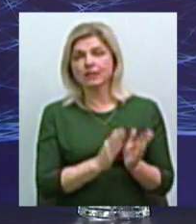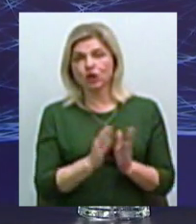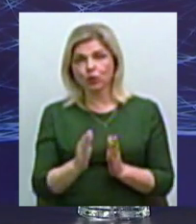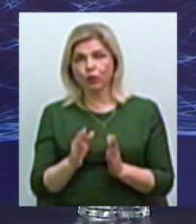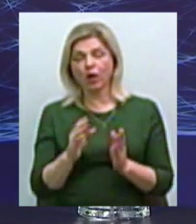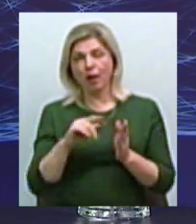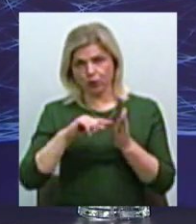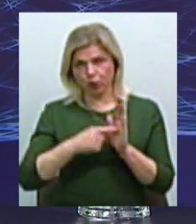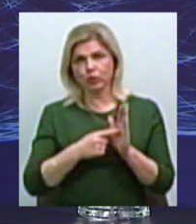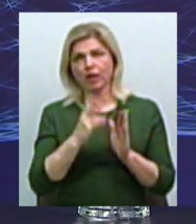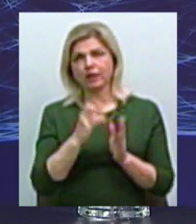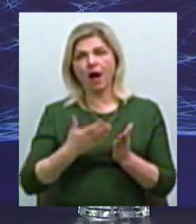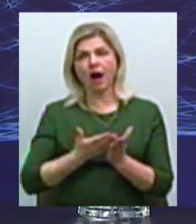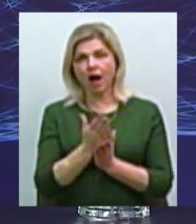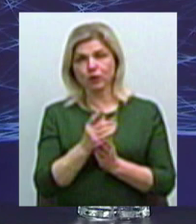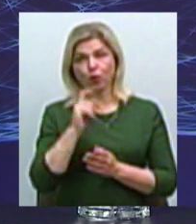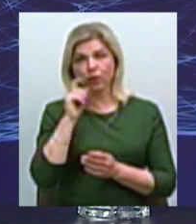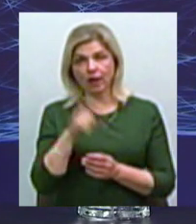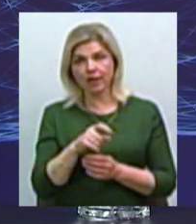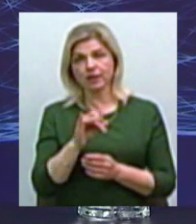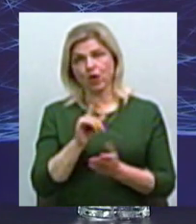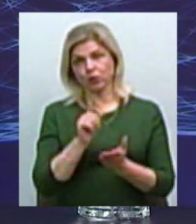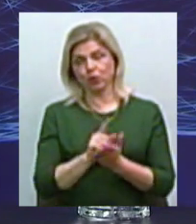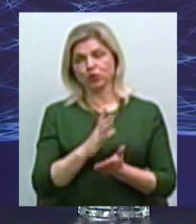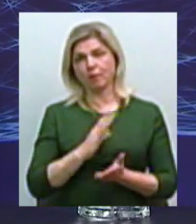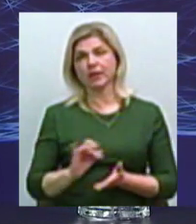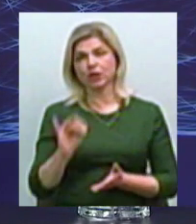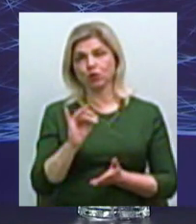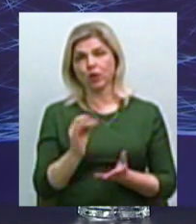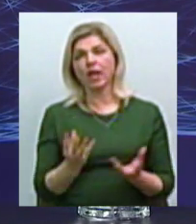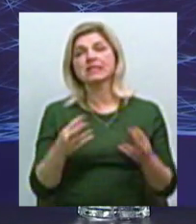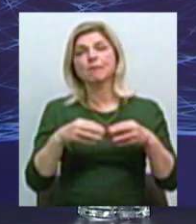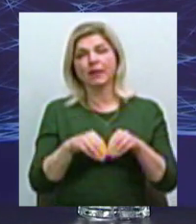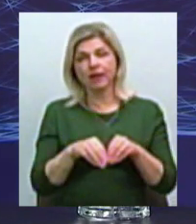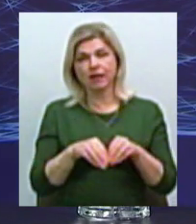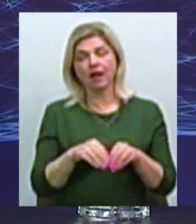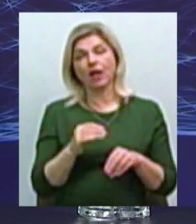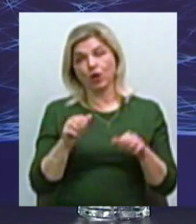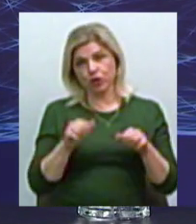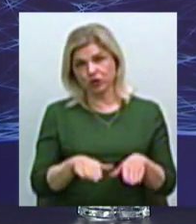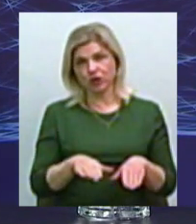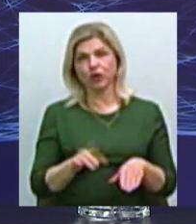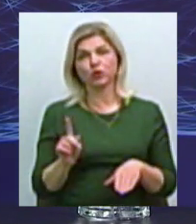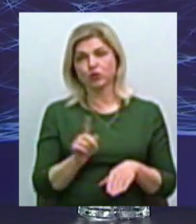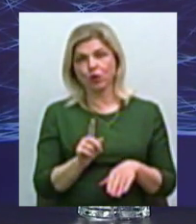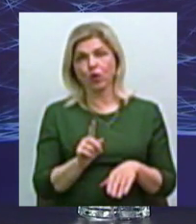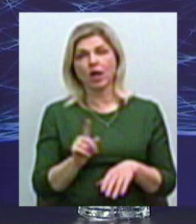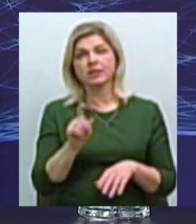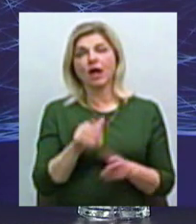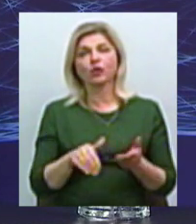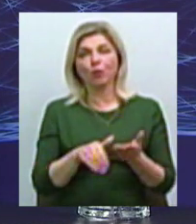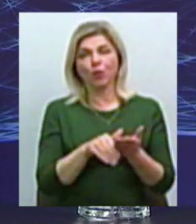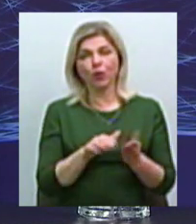України, який, ну, всі бачать, і відповідно в неї повинна бути історія вже спільна. І тому було вирішено, що за